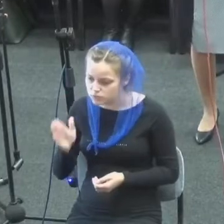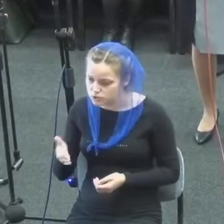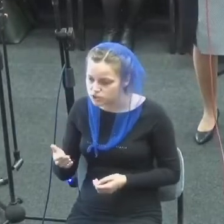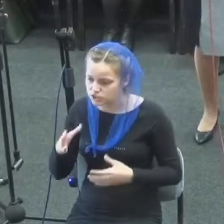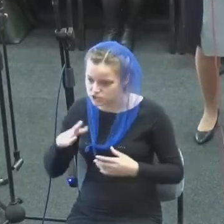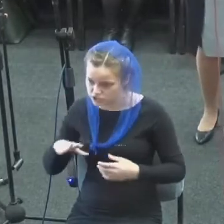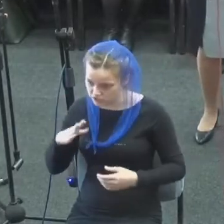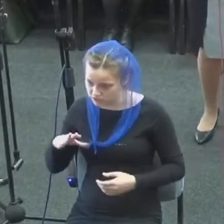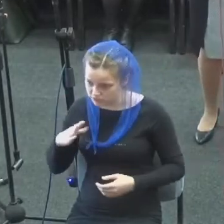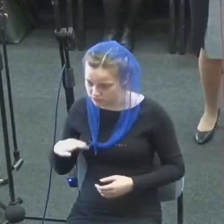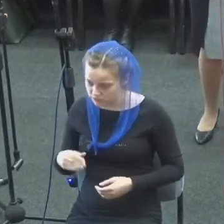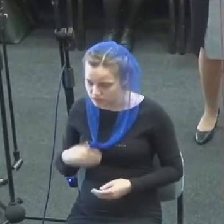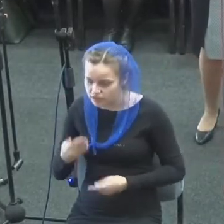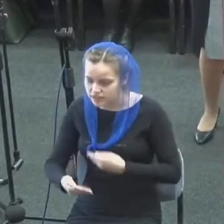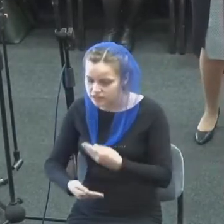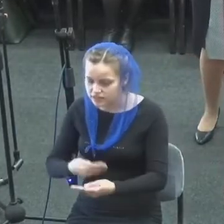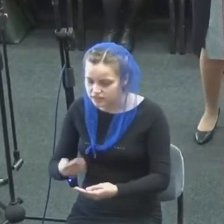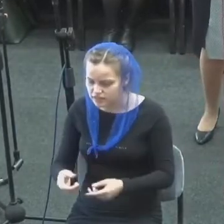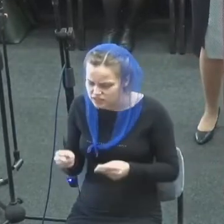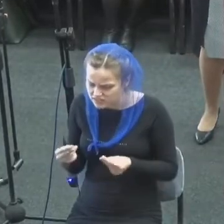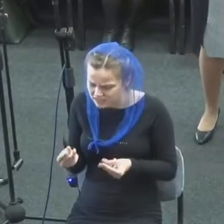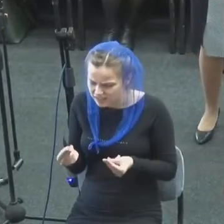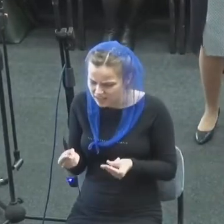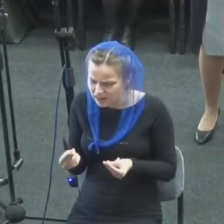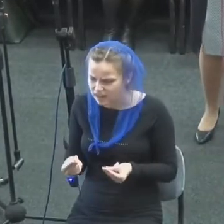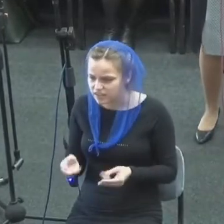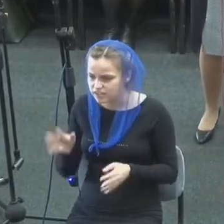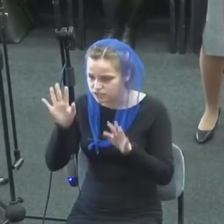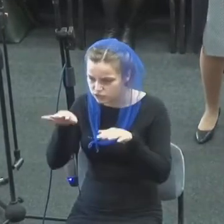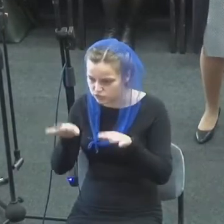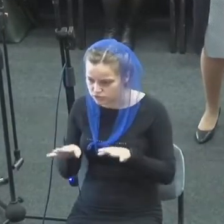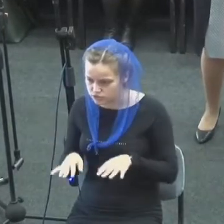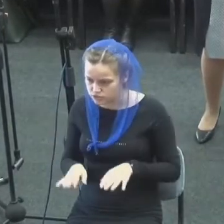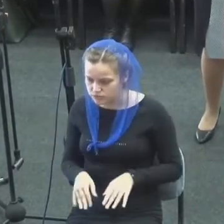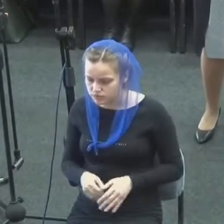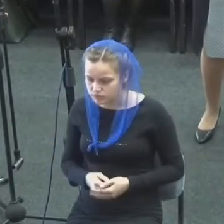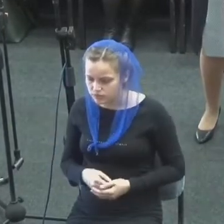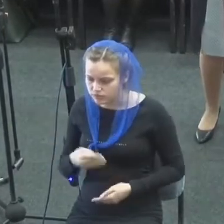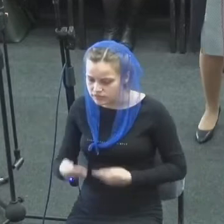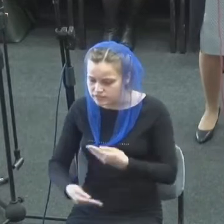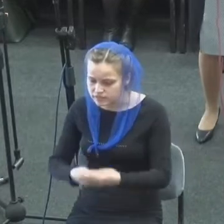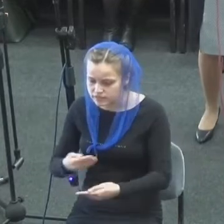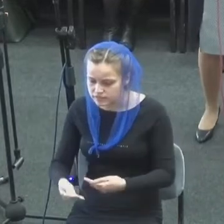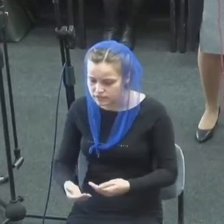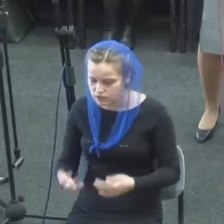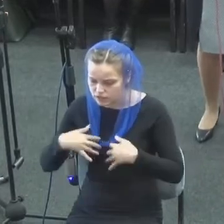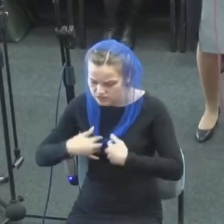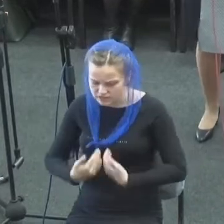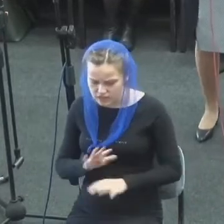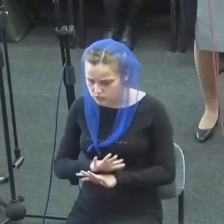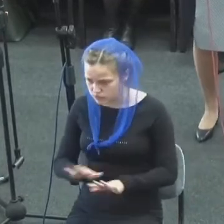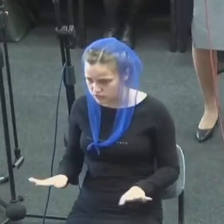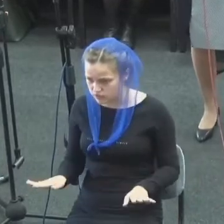Идти в слякоть и дождь, идти, не